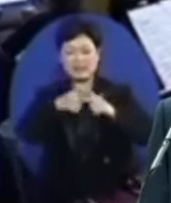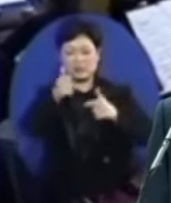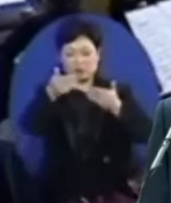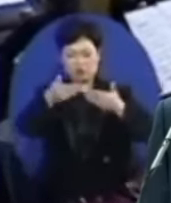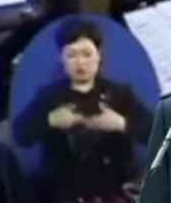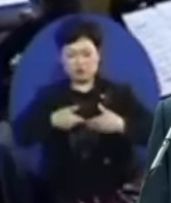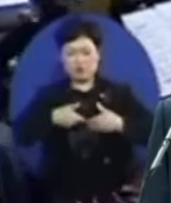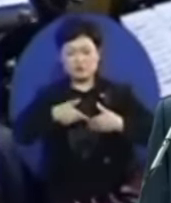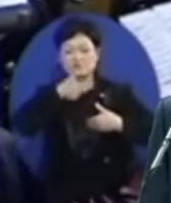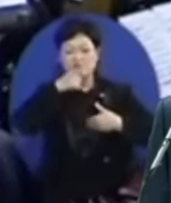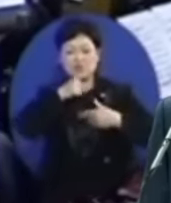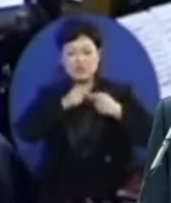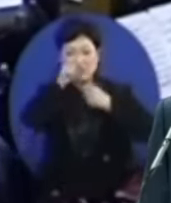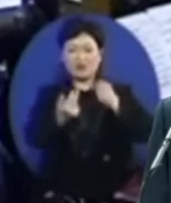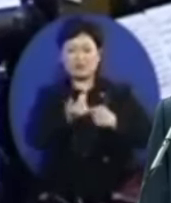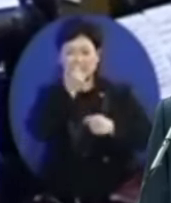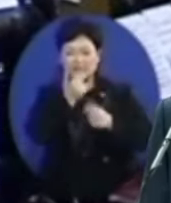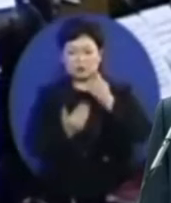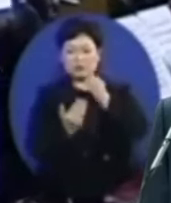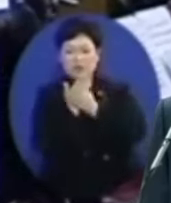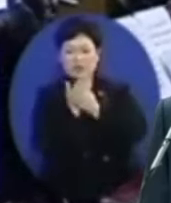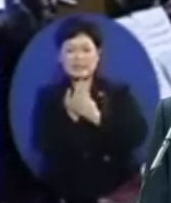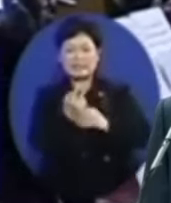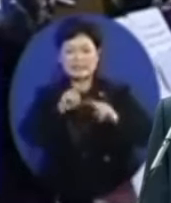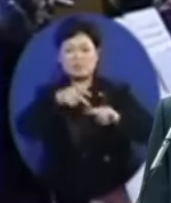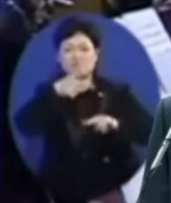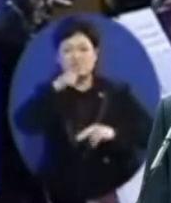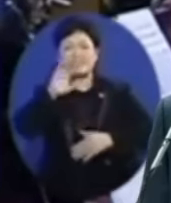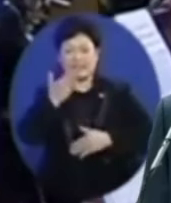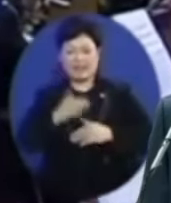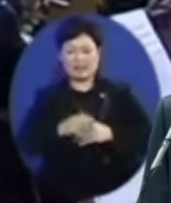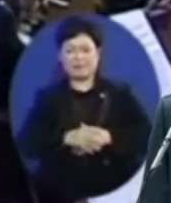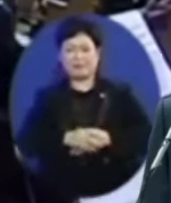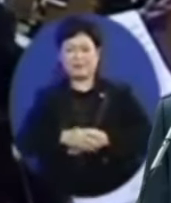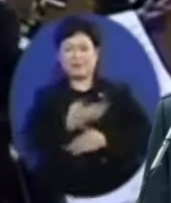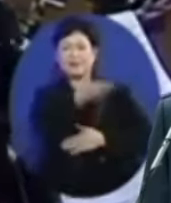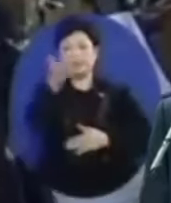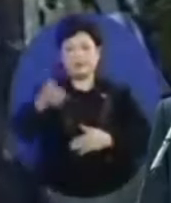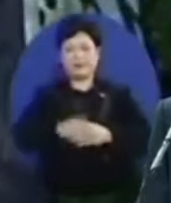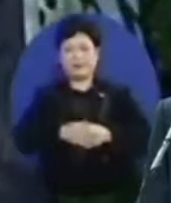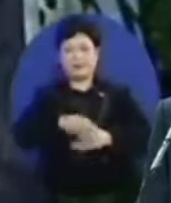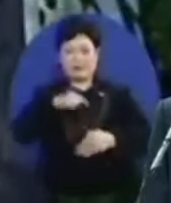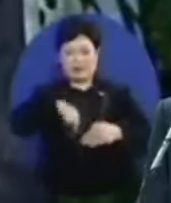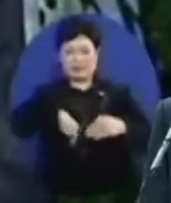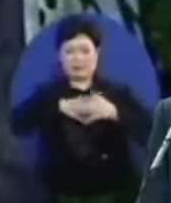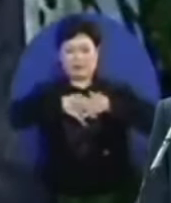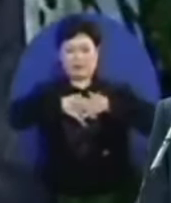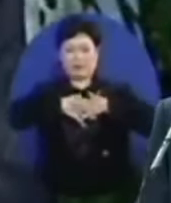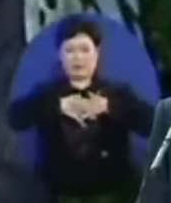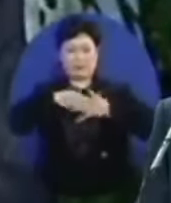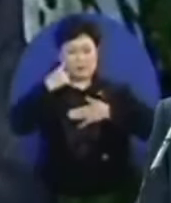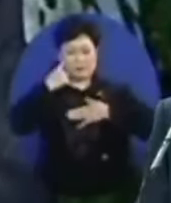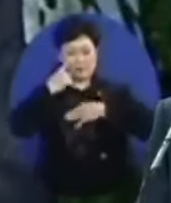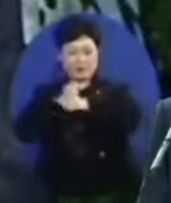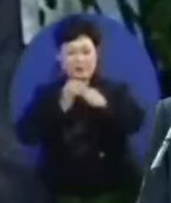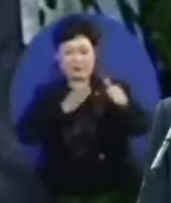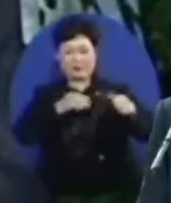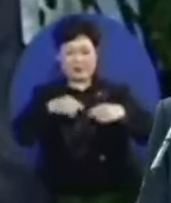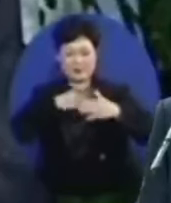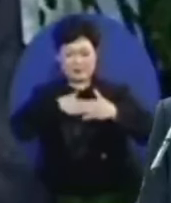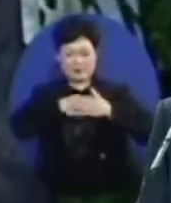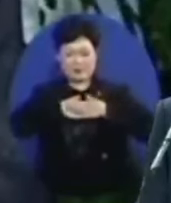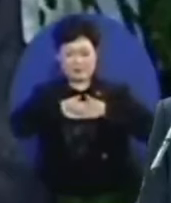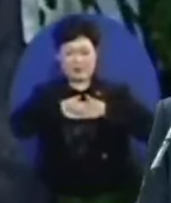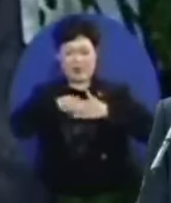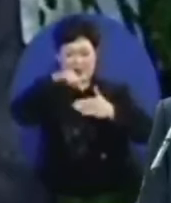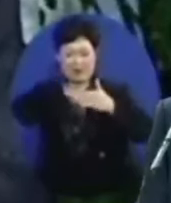그 속에서 영생하도록 솟아난 샘물이 되리라. 여러분 가슴에 손을 한번 얹어보십시오. 그 안에